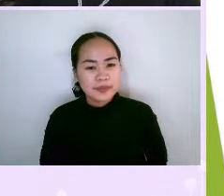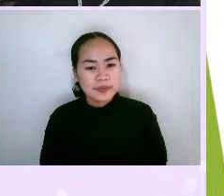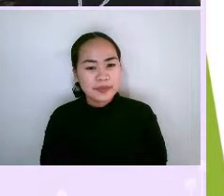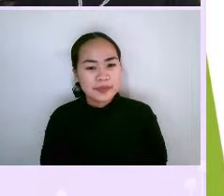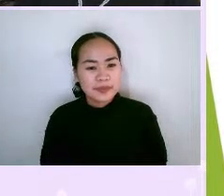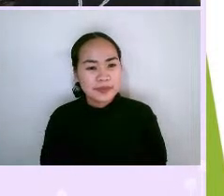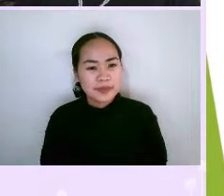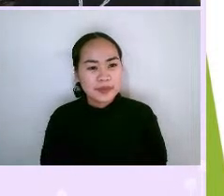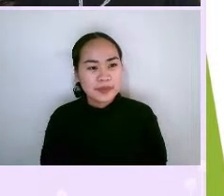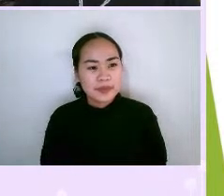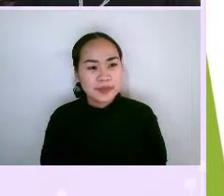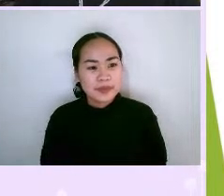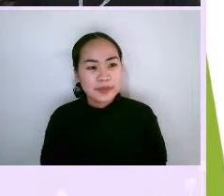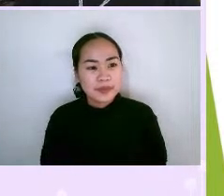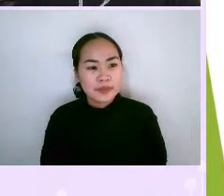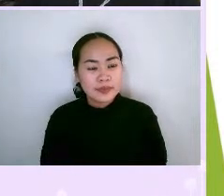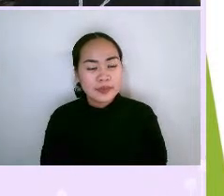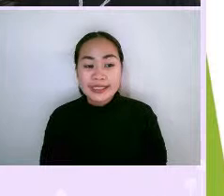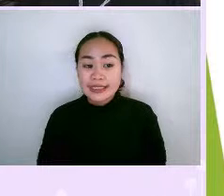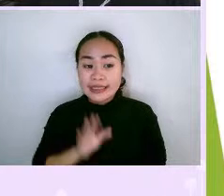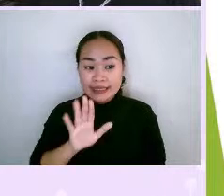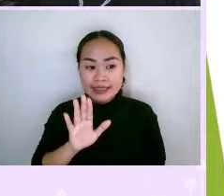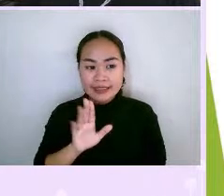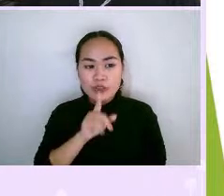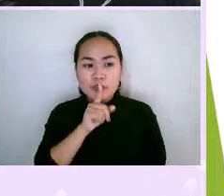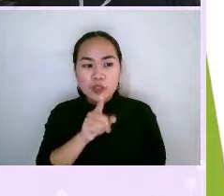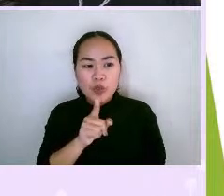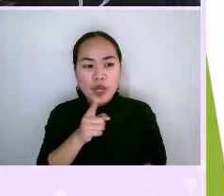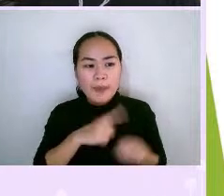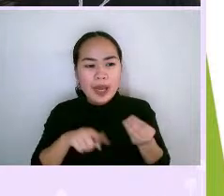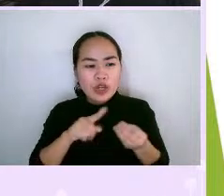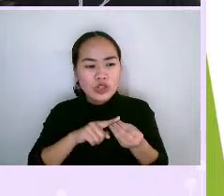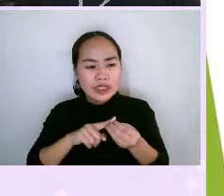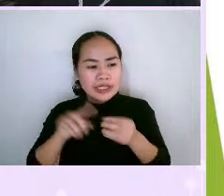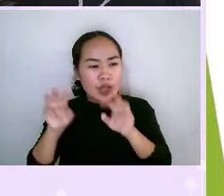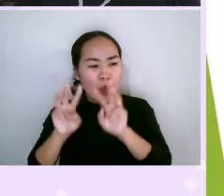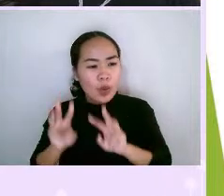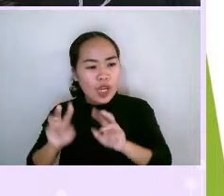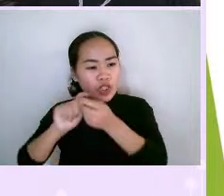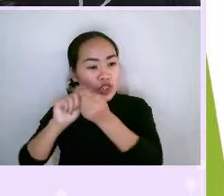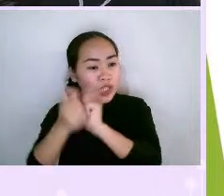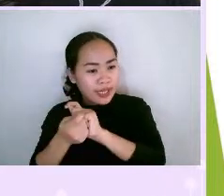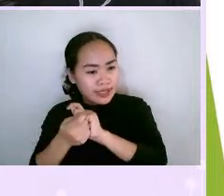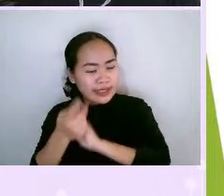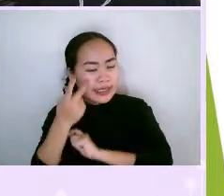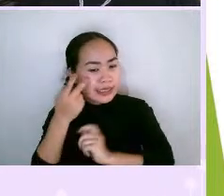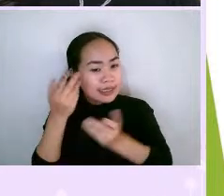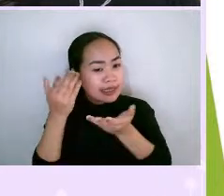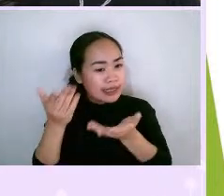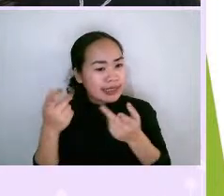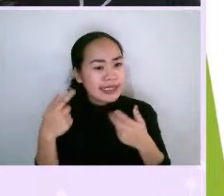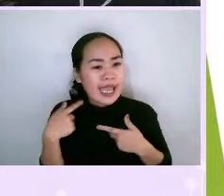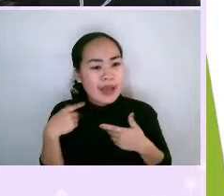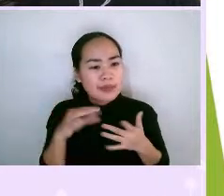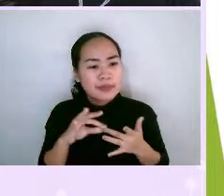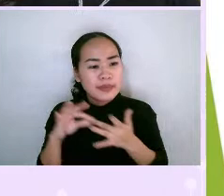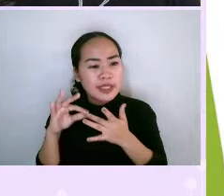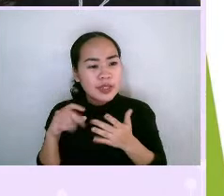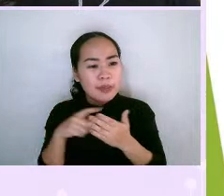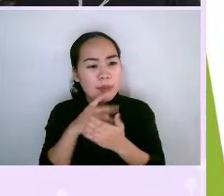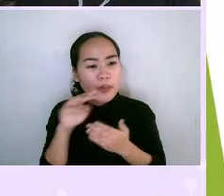Ayan. And ito po, to address climate change, meron po tayong special project na tinatawag